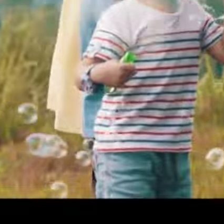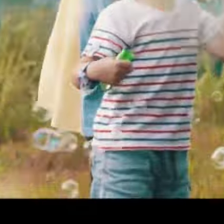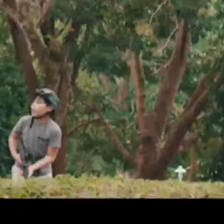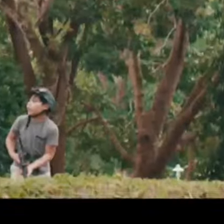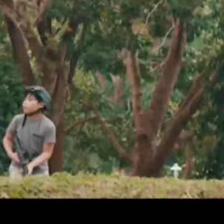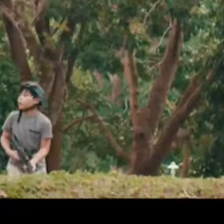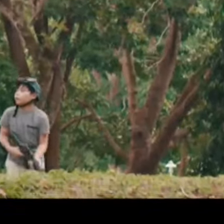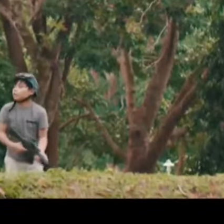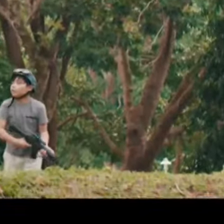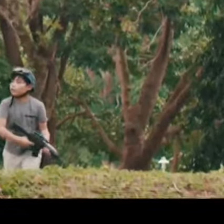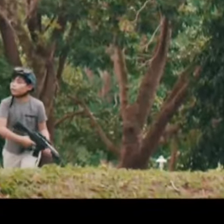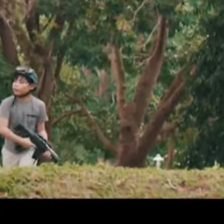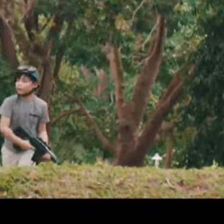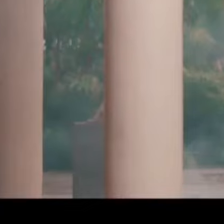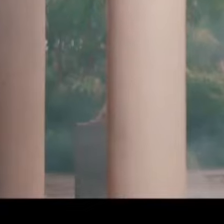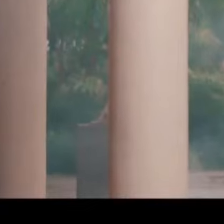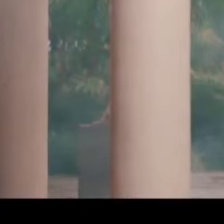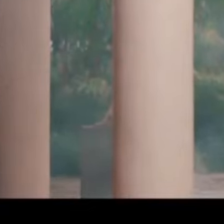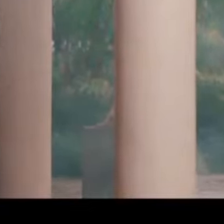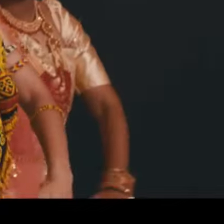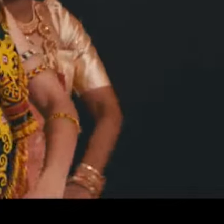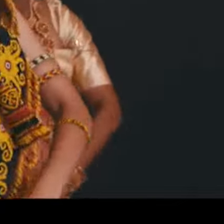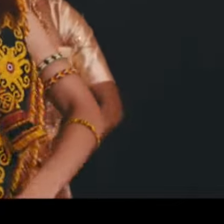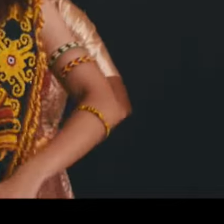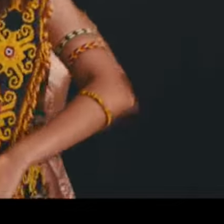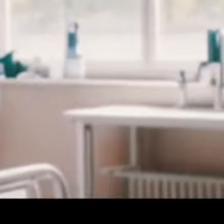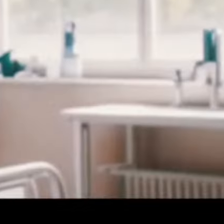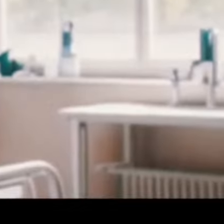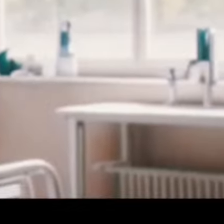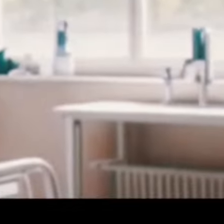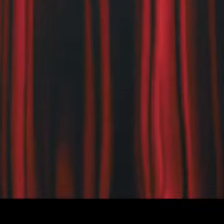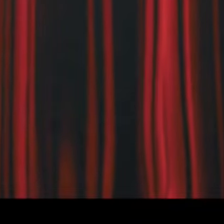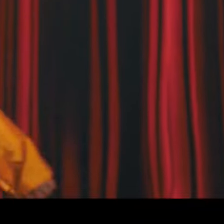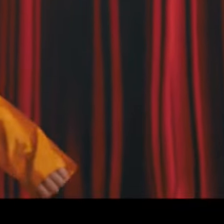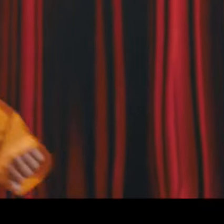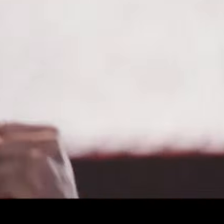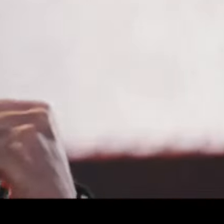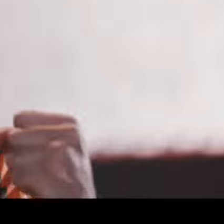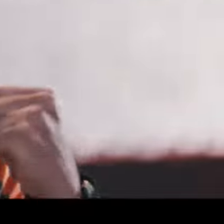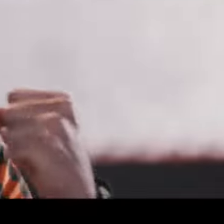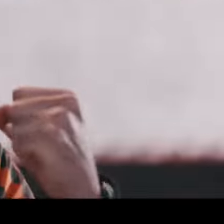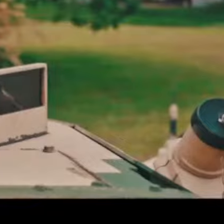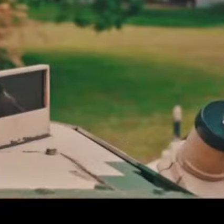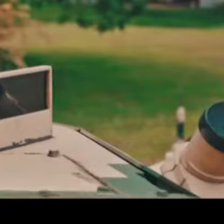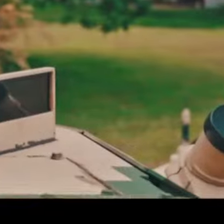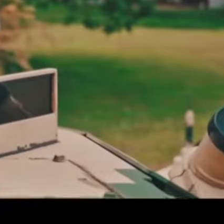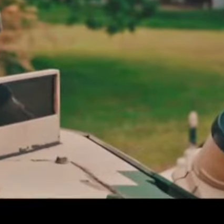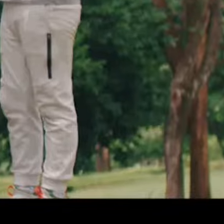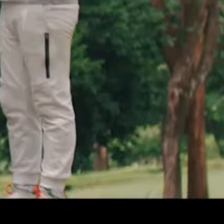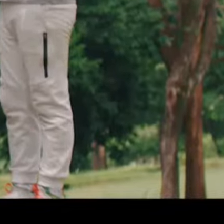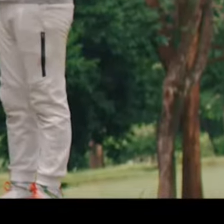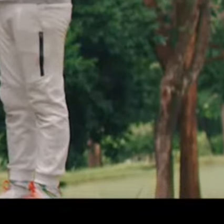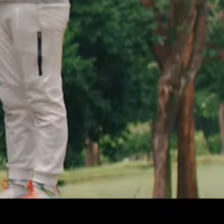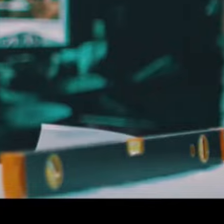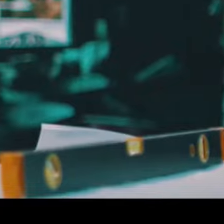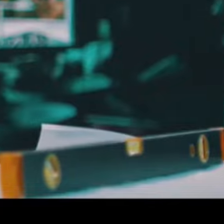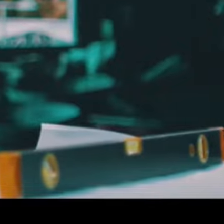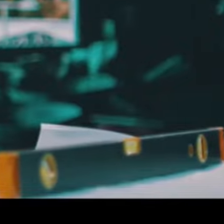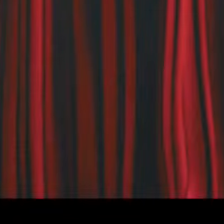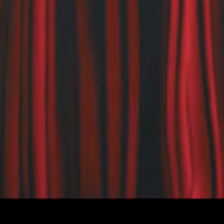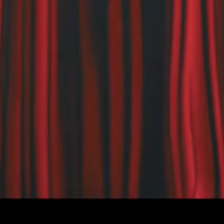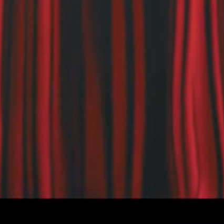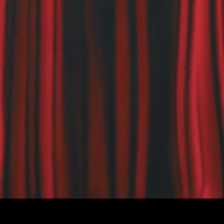tidak digilap, dia akan pudar. Ayo kita tiupkan roh semangat. Semangat